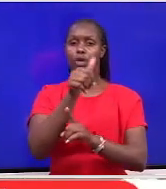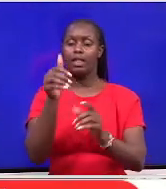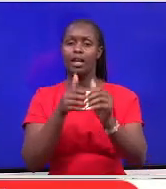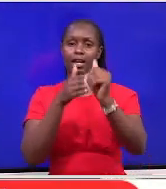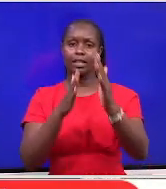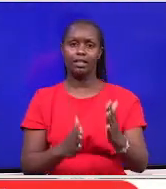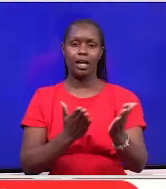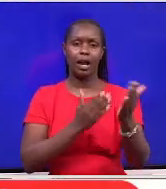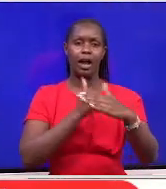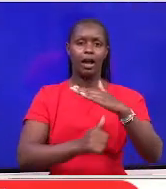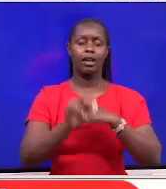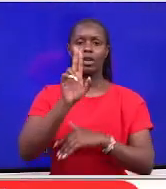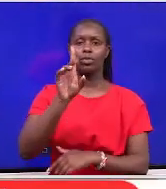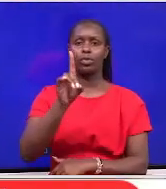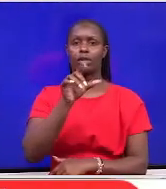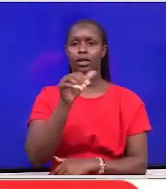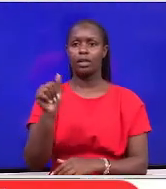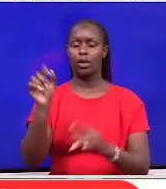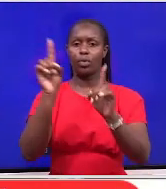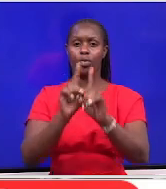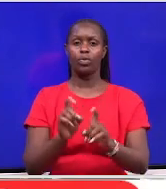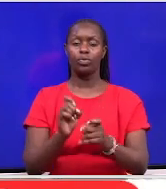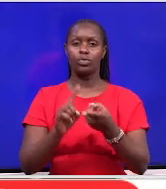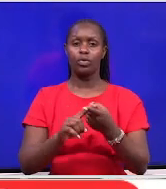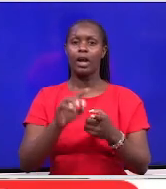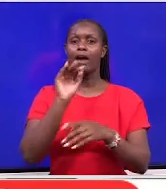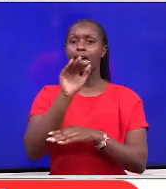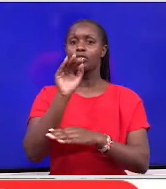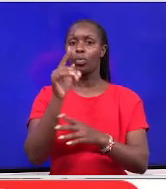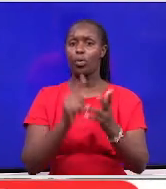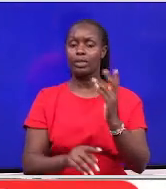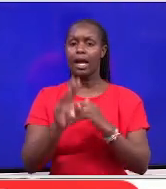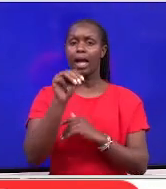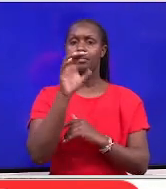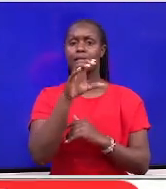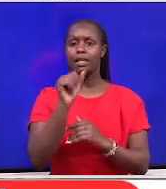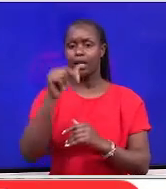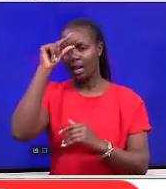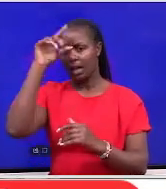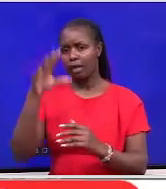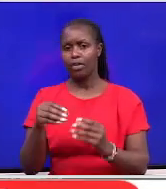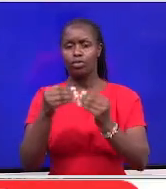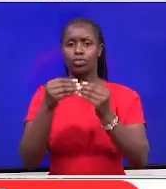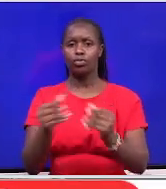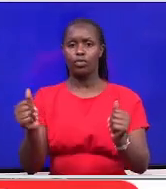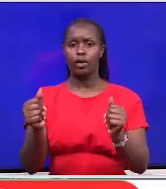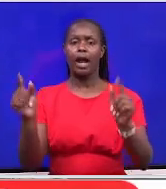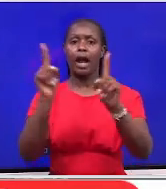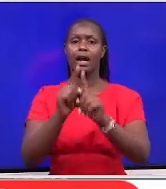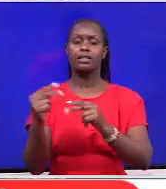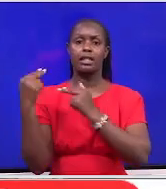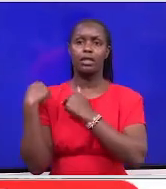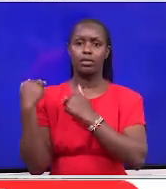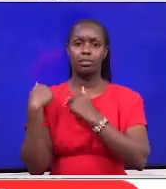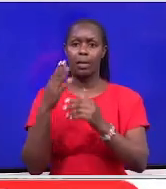cha UDA walitaka wanasiasa wa eneo la Meru kumaliza mizozo ya kisiasa na kutafuta suluhu la kudumu, huku jukumu hilo